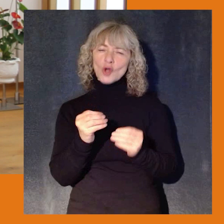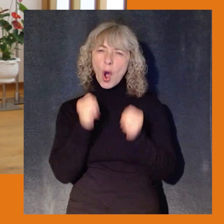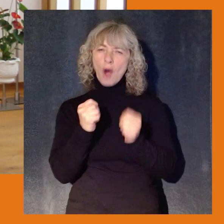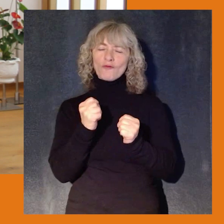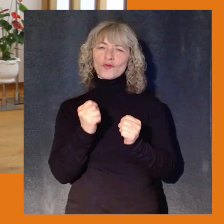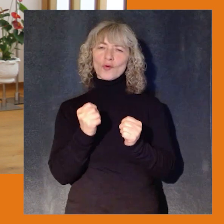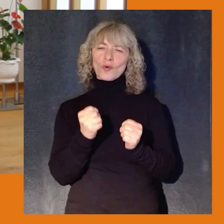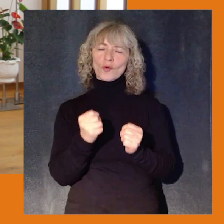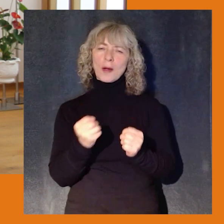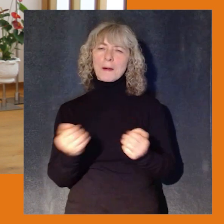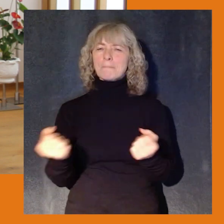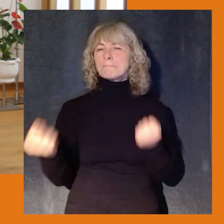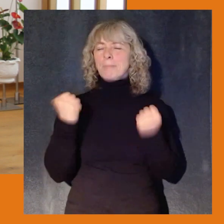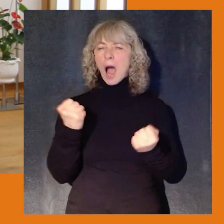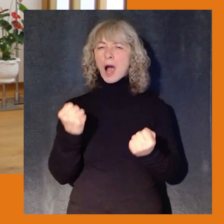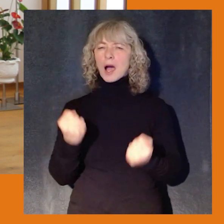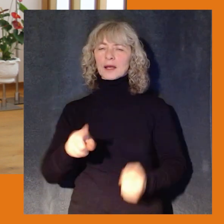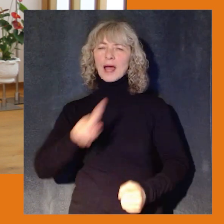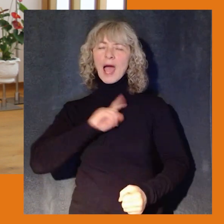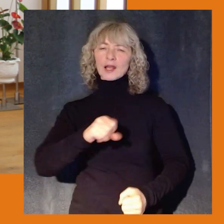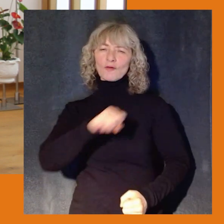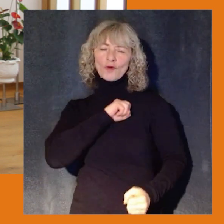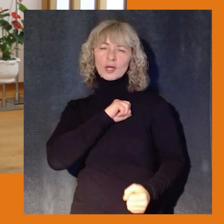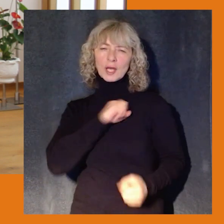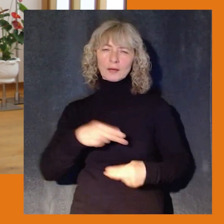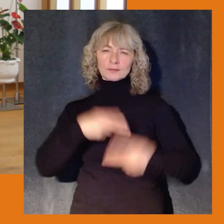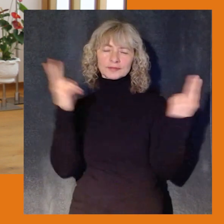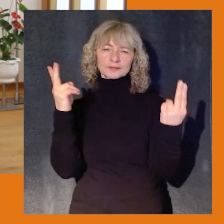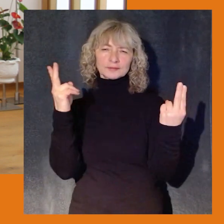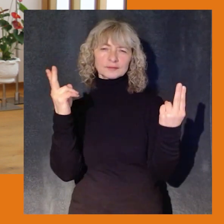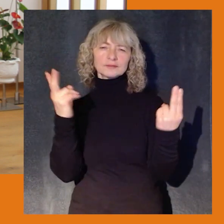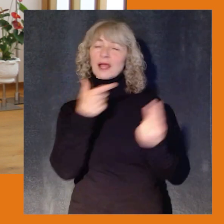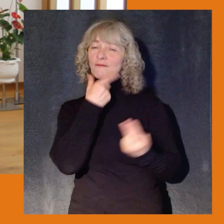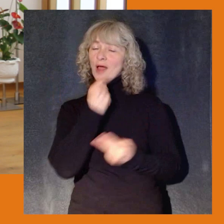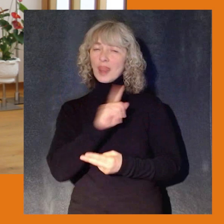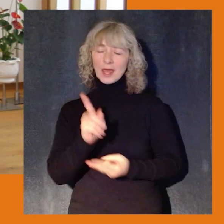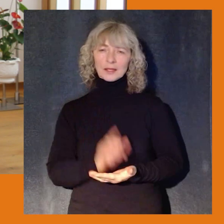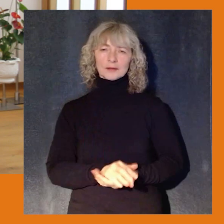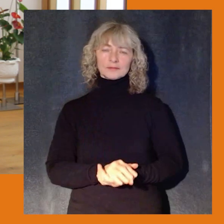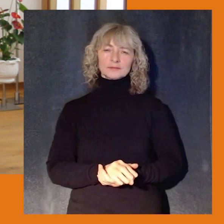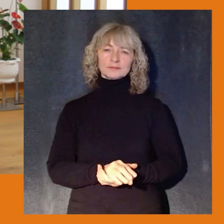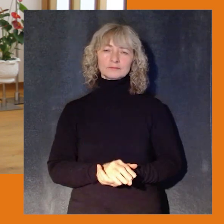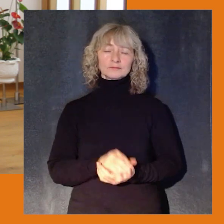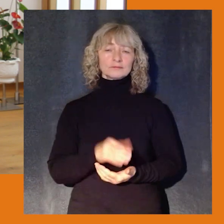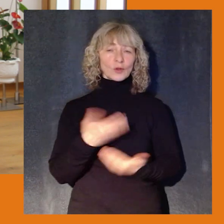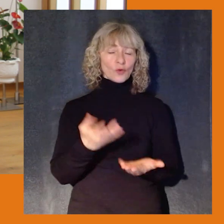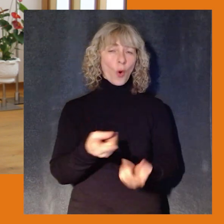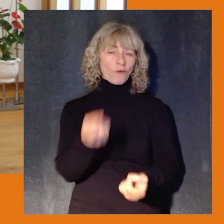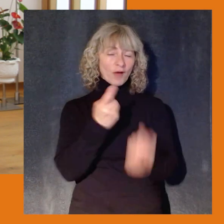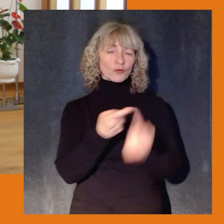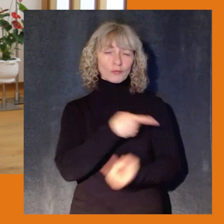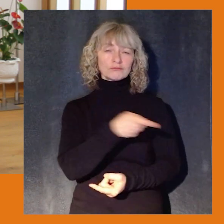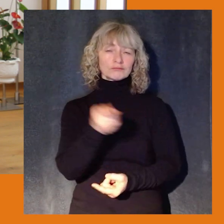falschen Prioritäten aus Angst, etwas zu verlieren oder um Macht, eigenen Vorteil oder